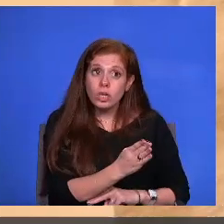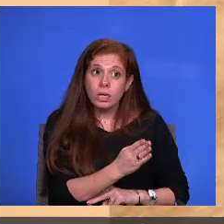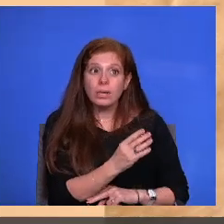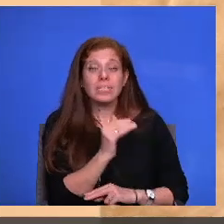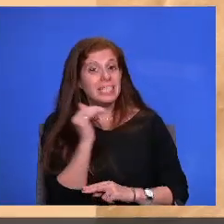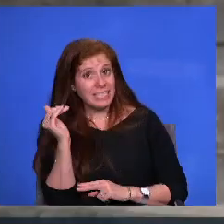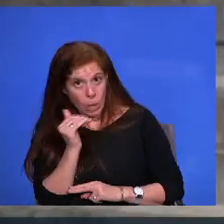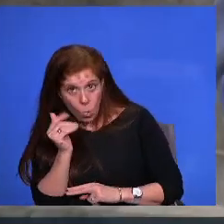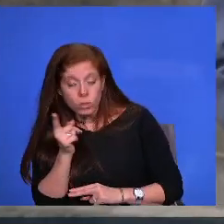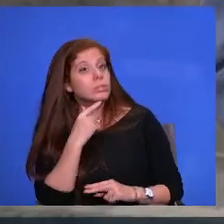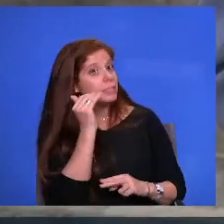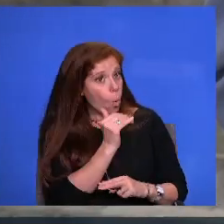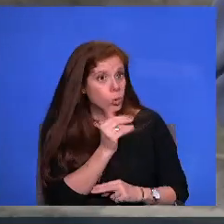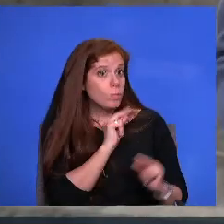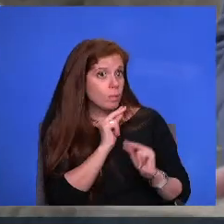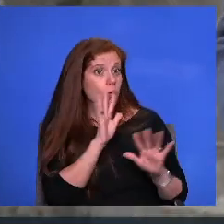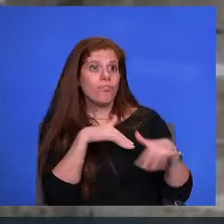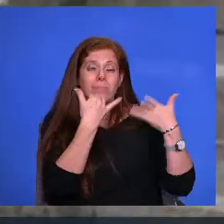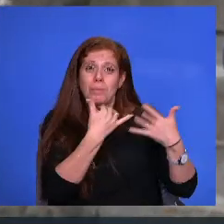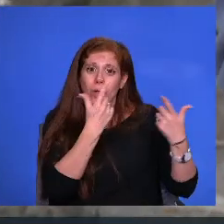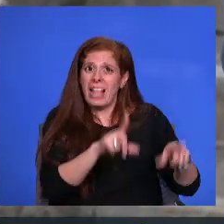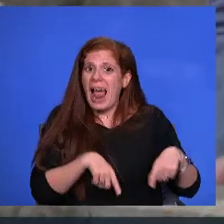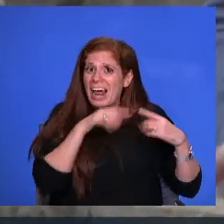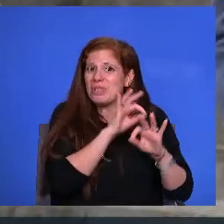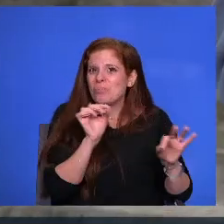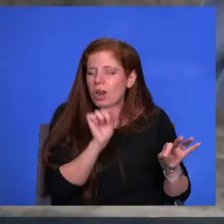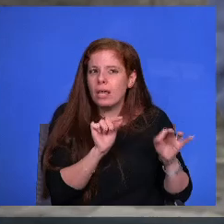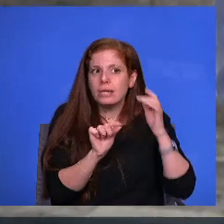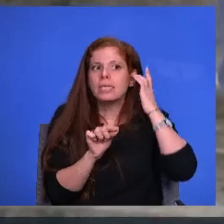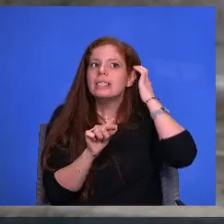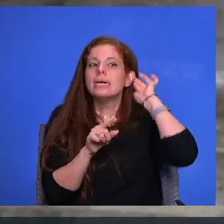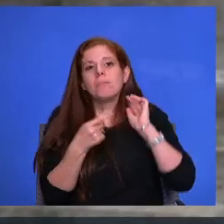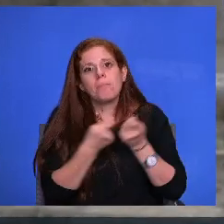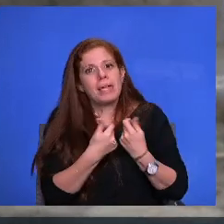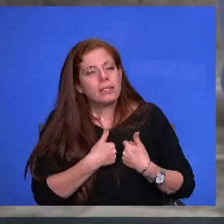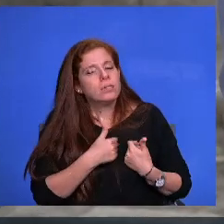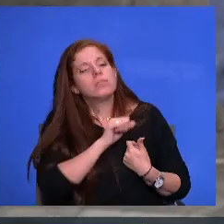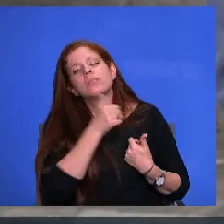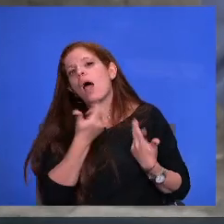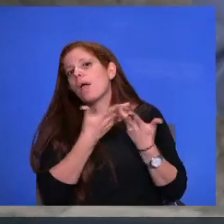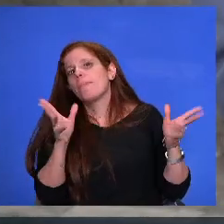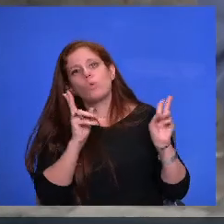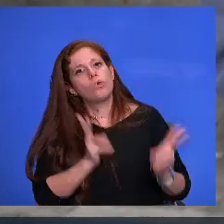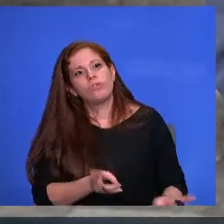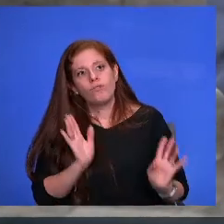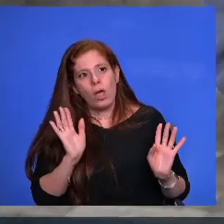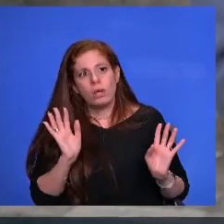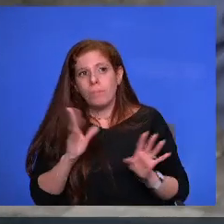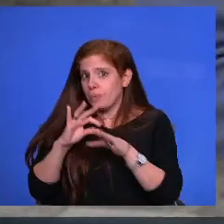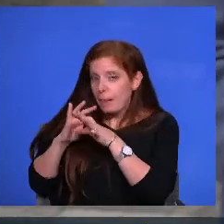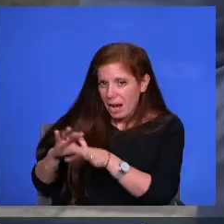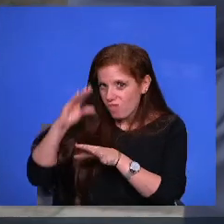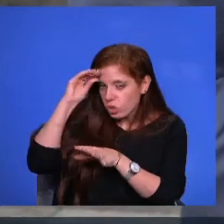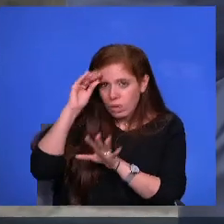סעודיות. ומספרות לך על החיים שלהן. זה מבחינתי, זה הכי פתוח שרק אפשר. בלי ליווי של בלי שום גבר דבר. או